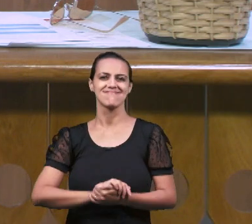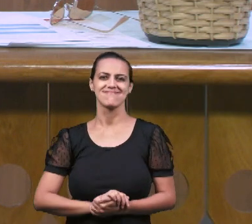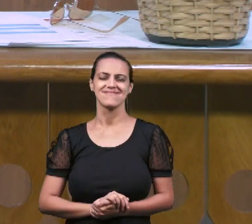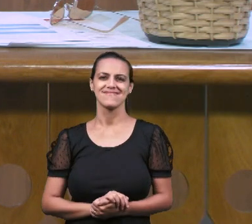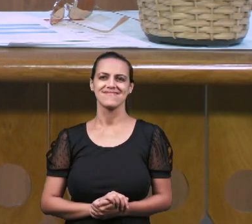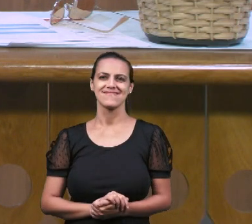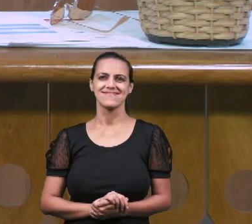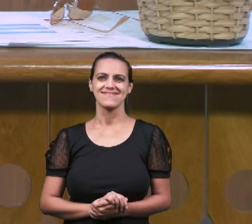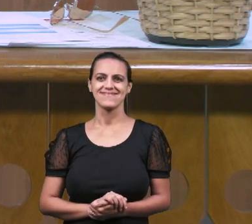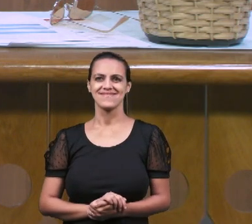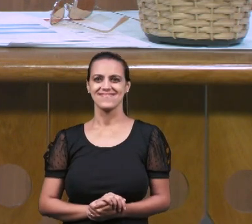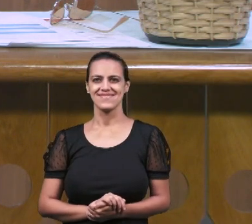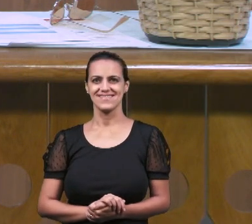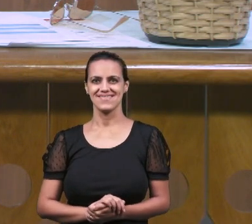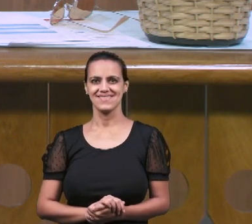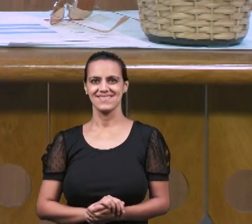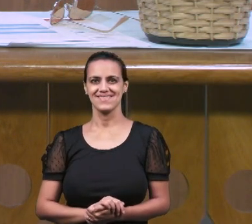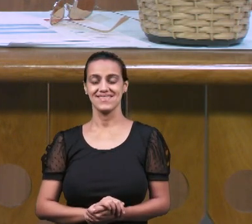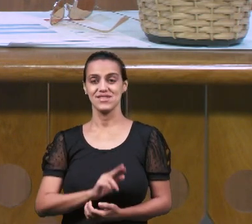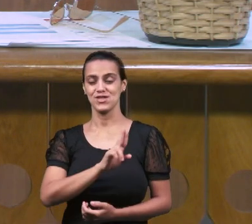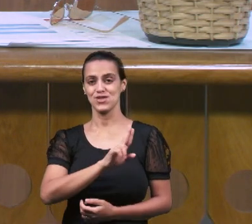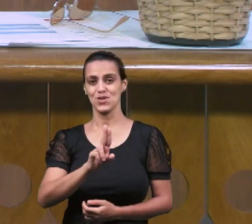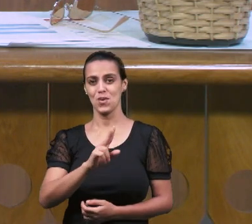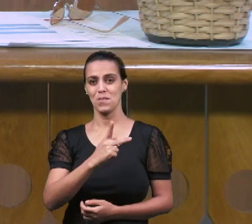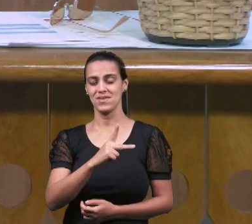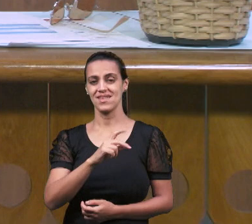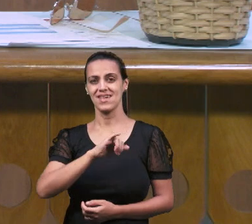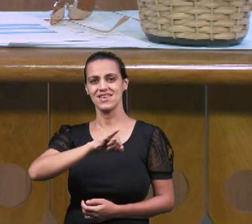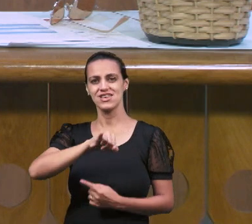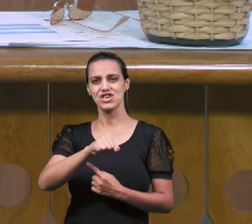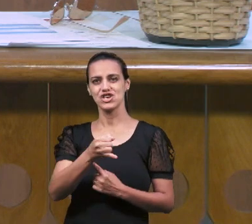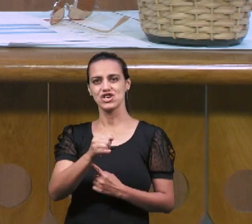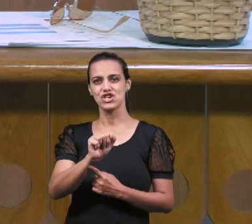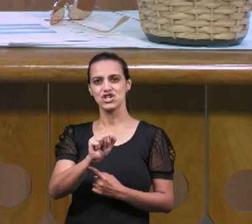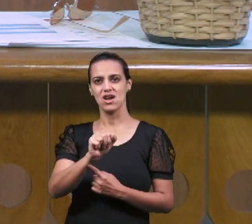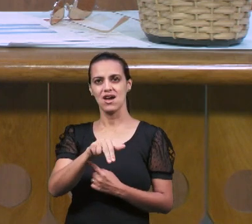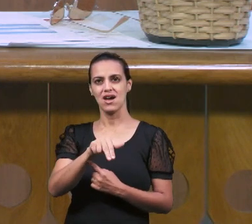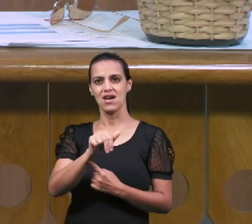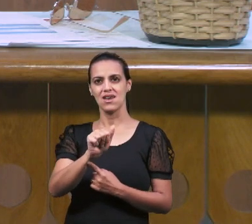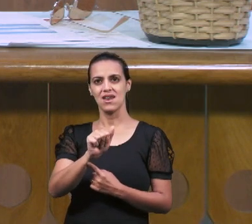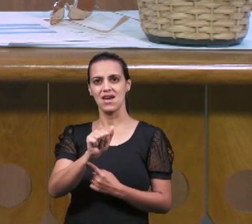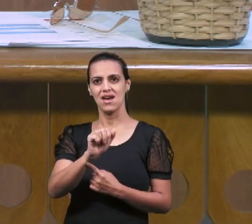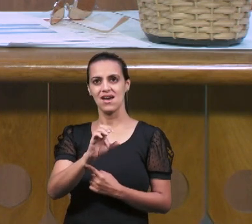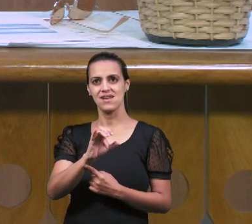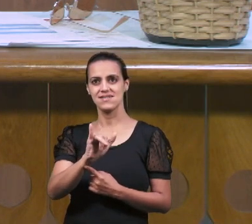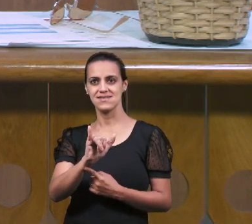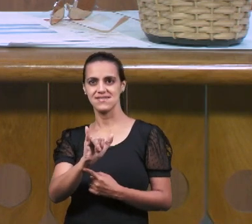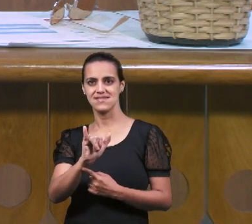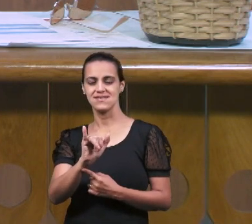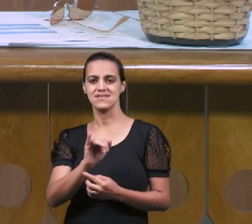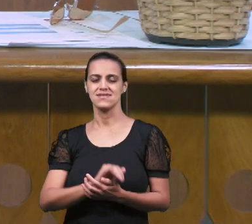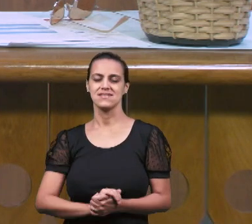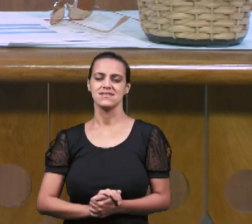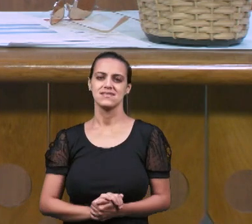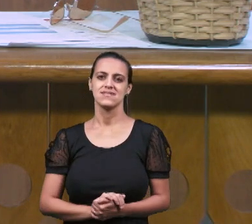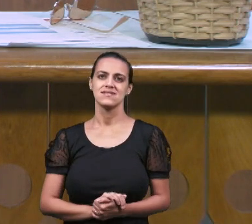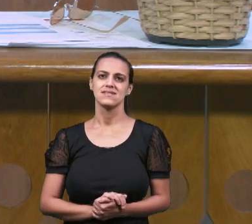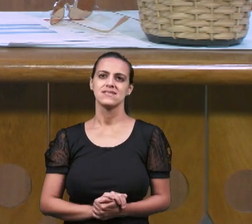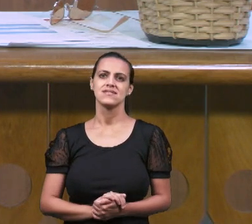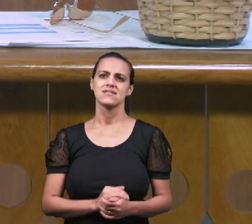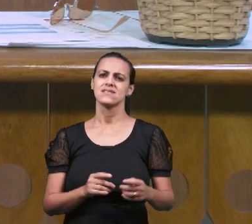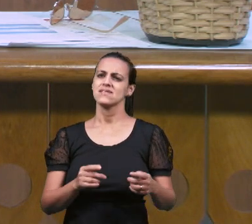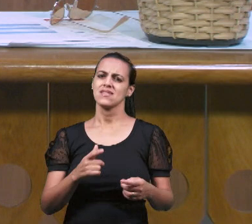frère, Genesi, de Paula, de Paula. Nous avons ici d'autres.